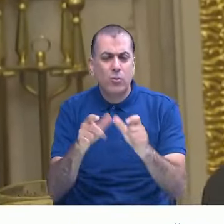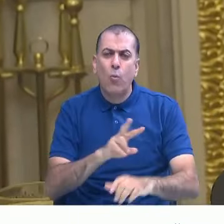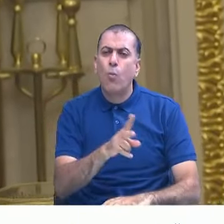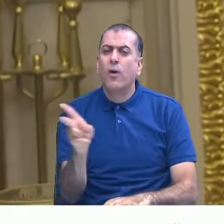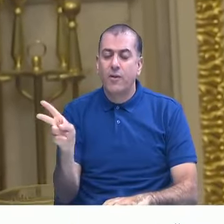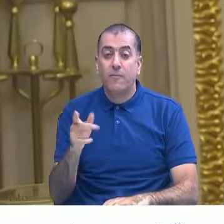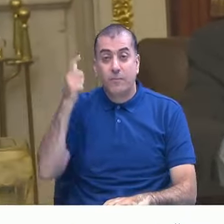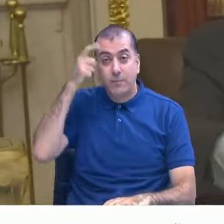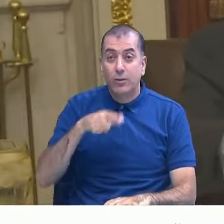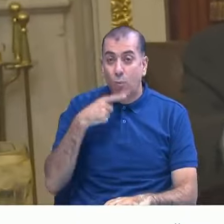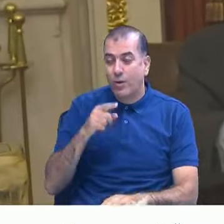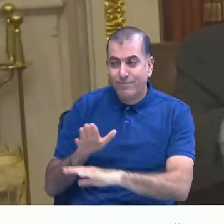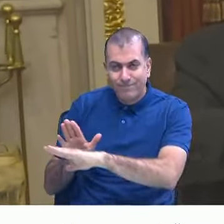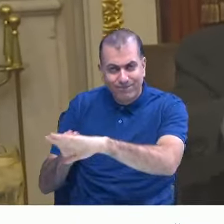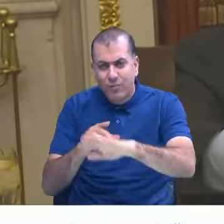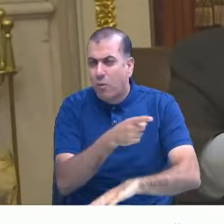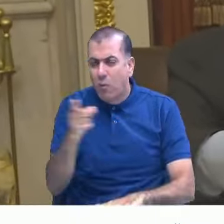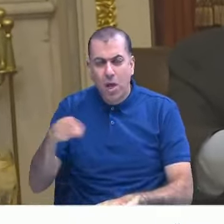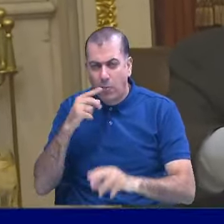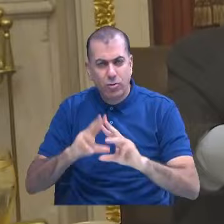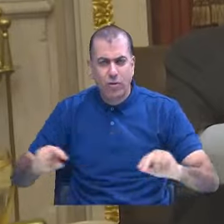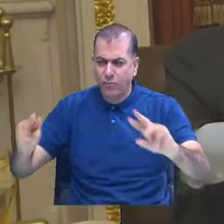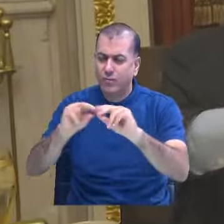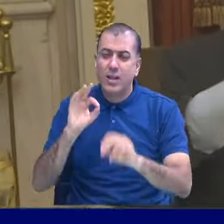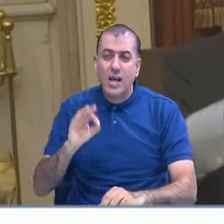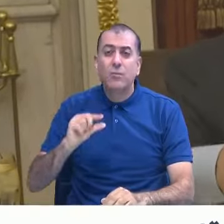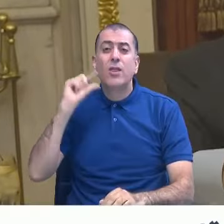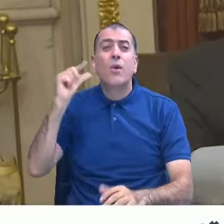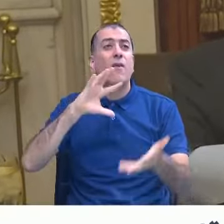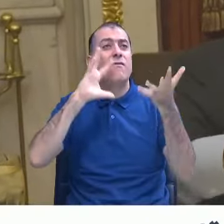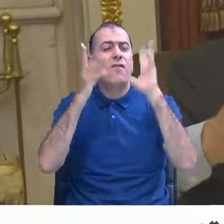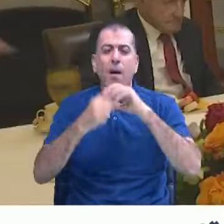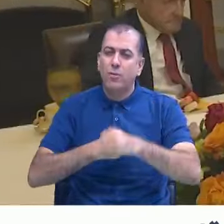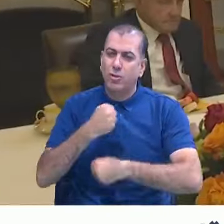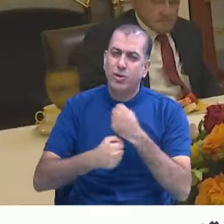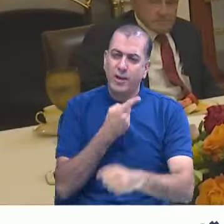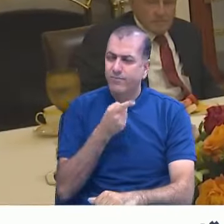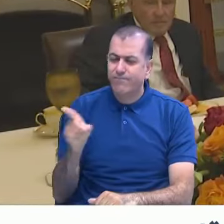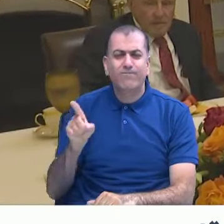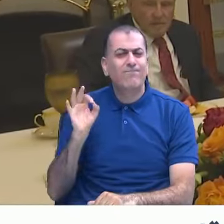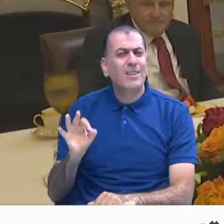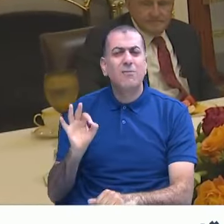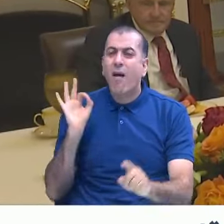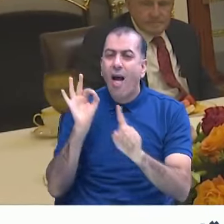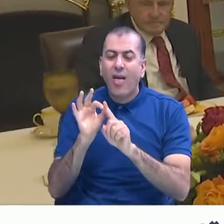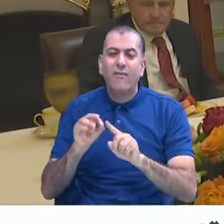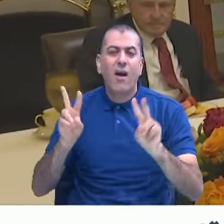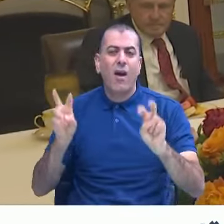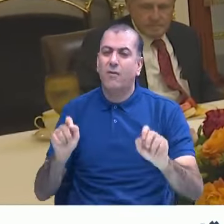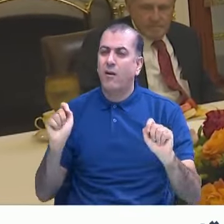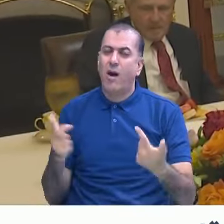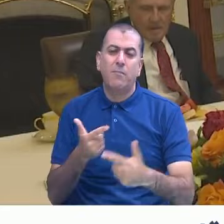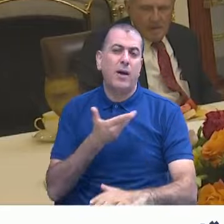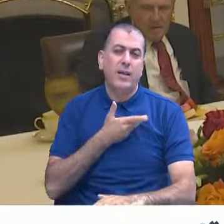ضروره التحرك المجتمع الدولي بشكل عاجل للتوصل الى وقف فوري ودائم لاطلاق النار في